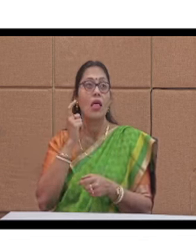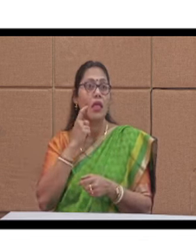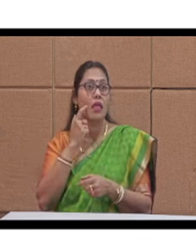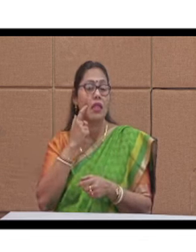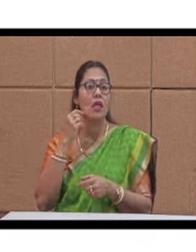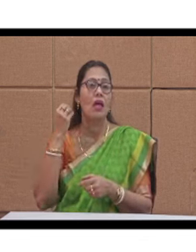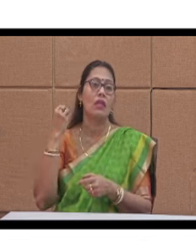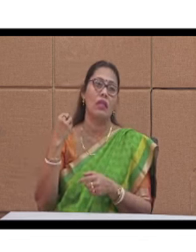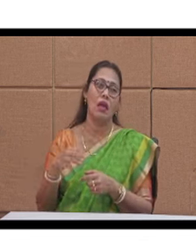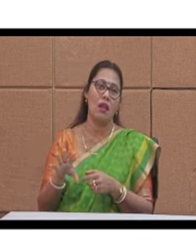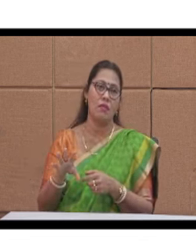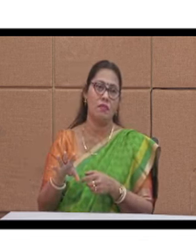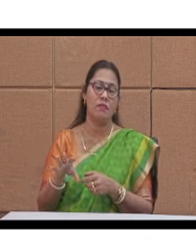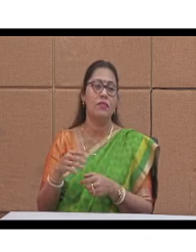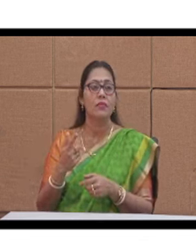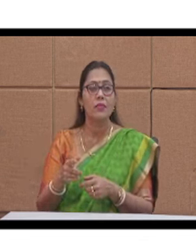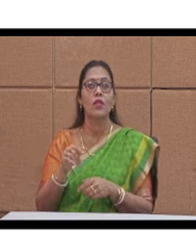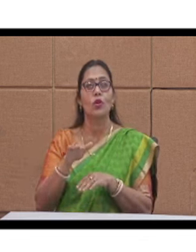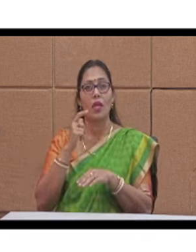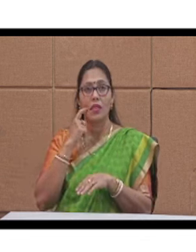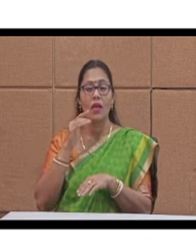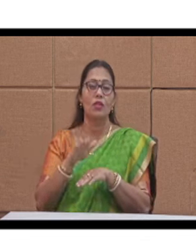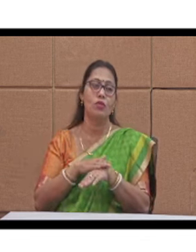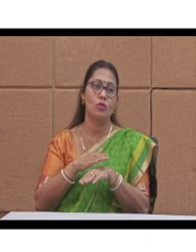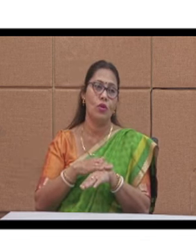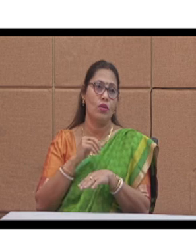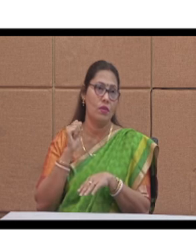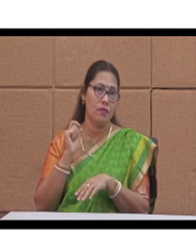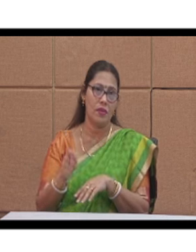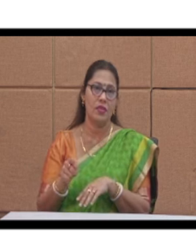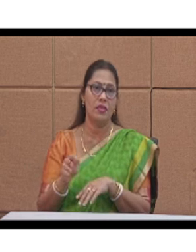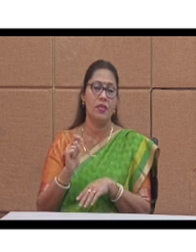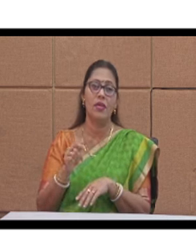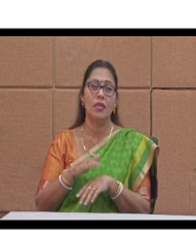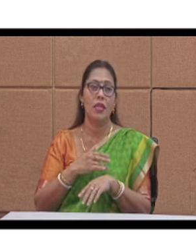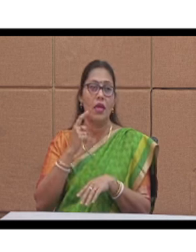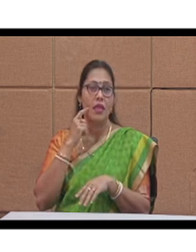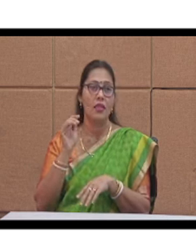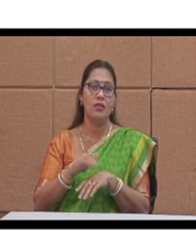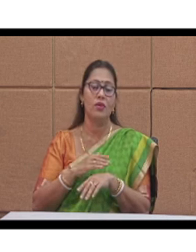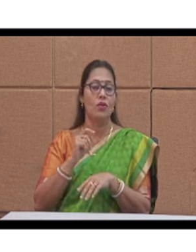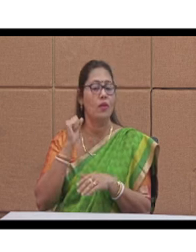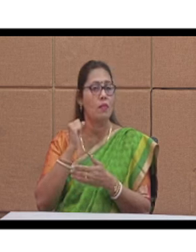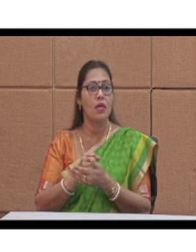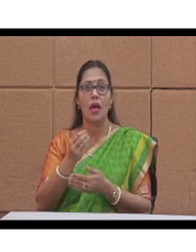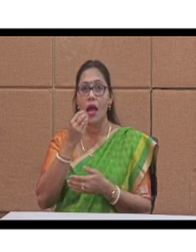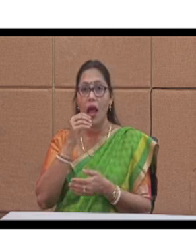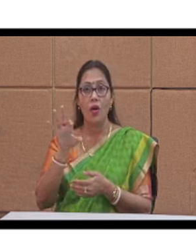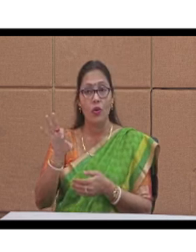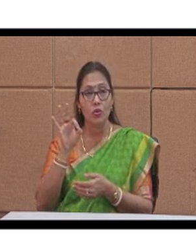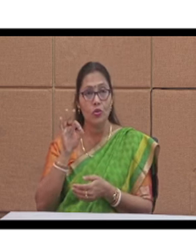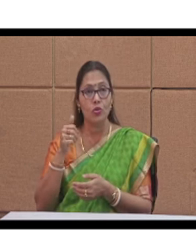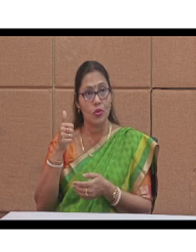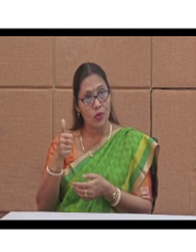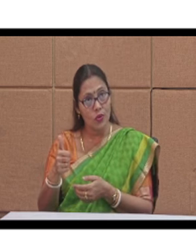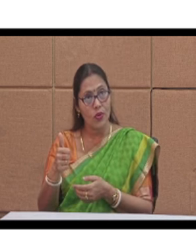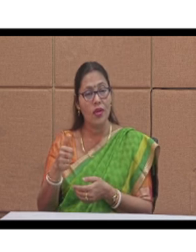তোমার দেহ থেকে বাদ চলে গেল এমন কাজ কখনোই করো না খাদ্য নির্বাচন